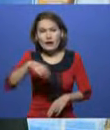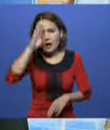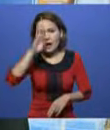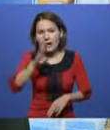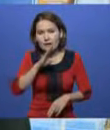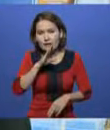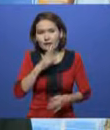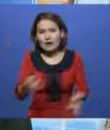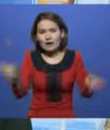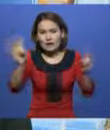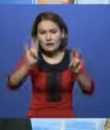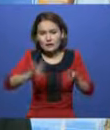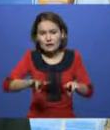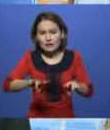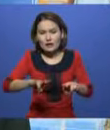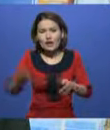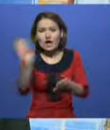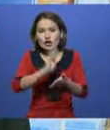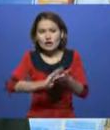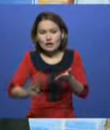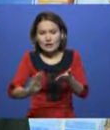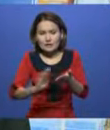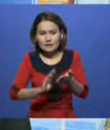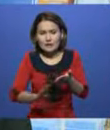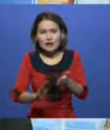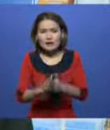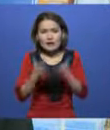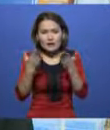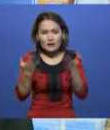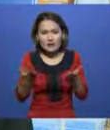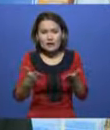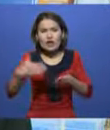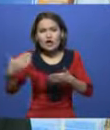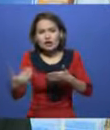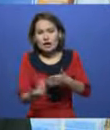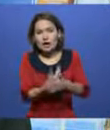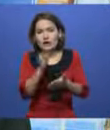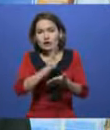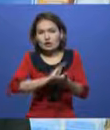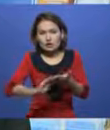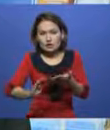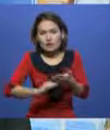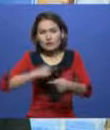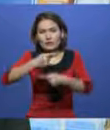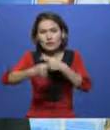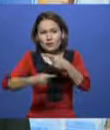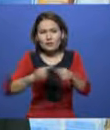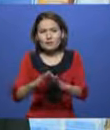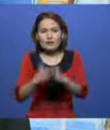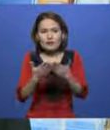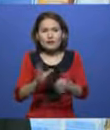папам айтқан екен, маған соны жақында бір адам айтты. Енді ұрпақтар шығаратын шығар деп, сондай